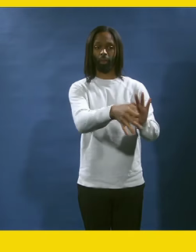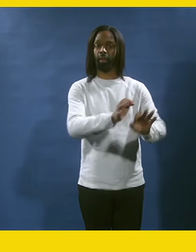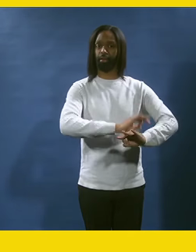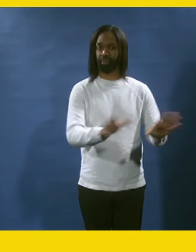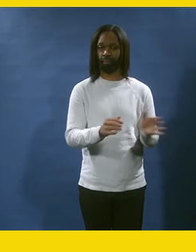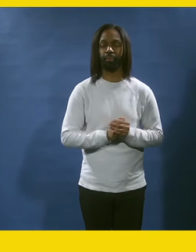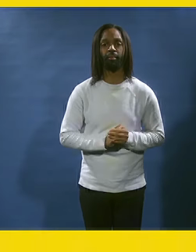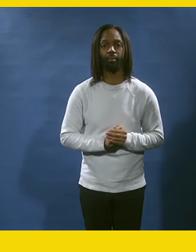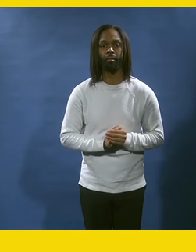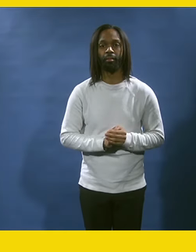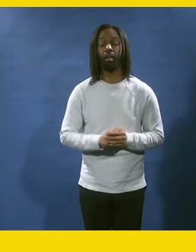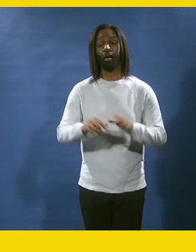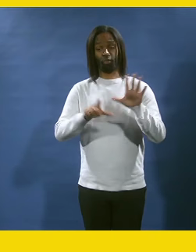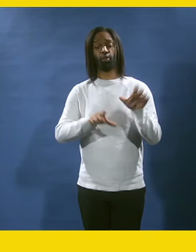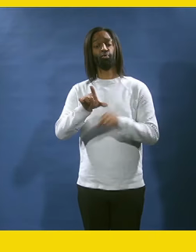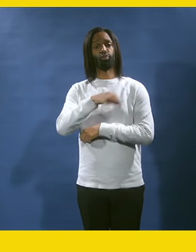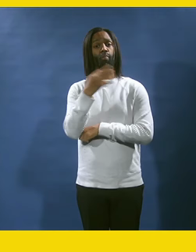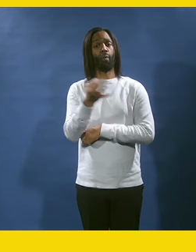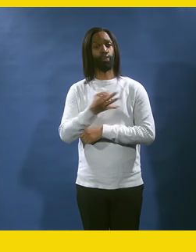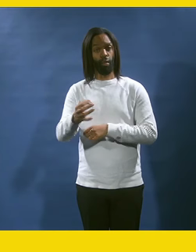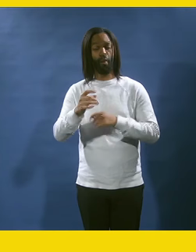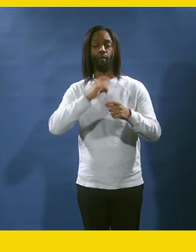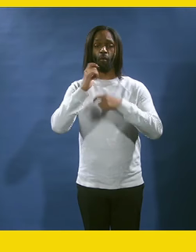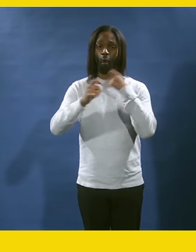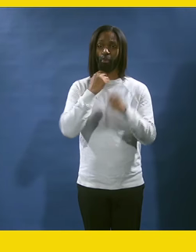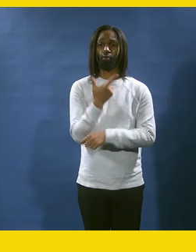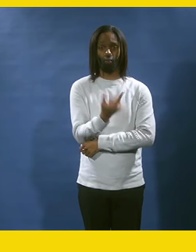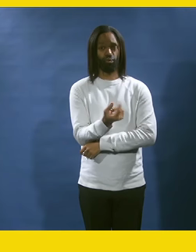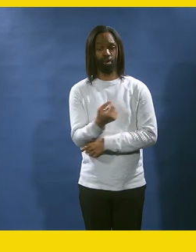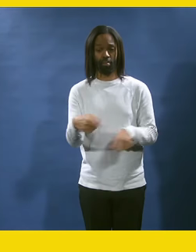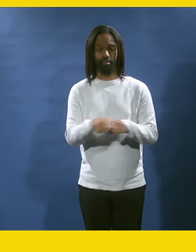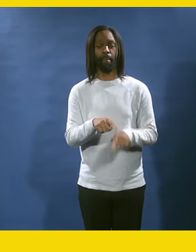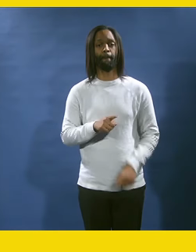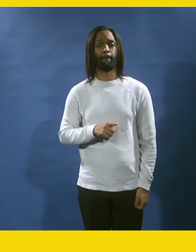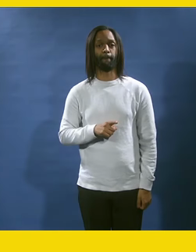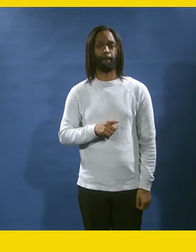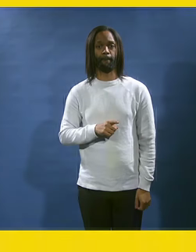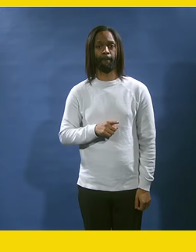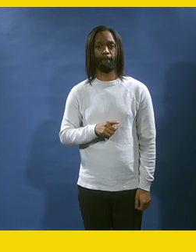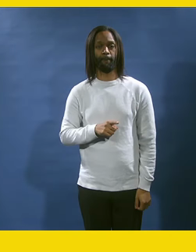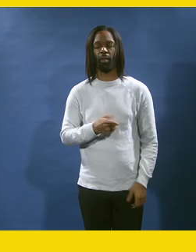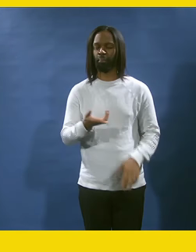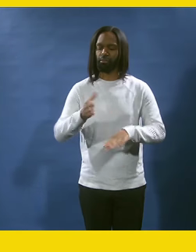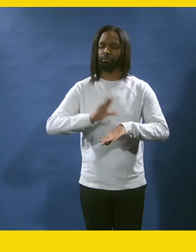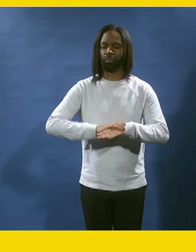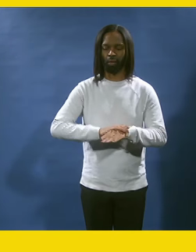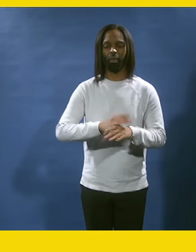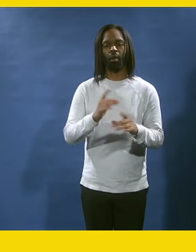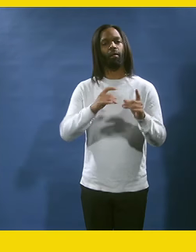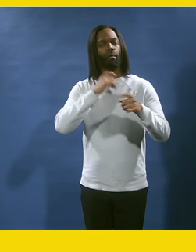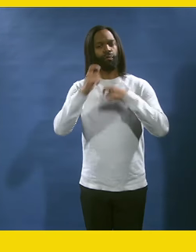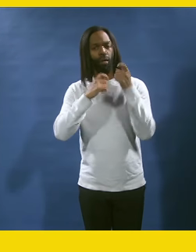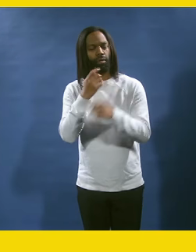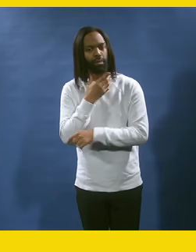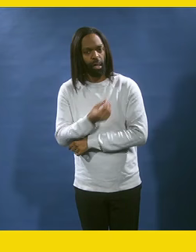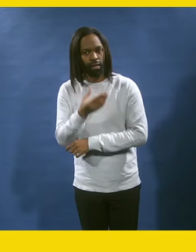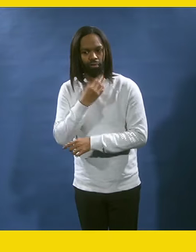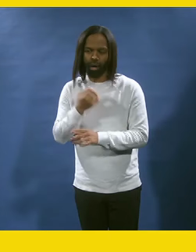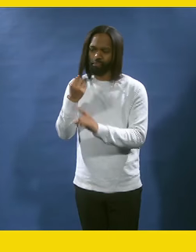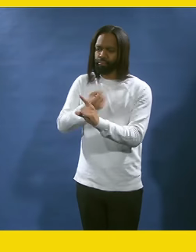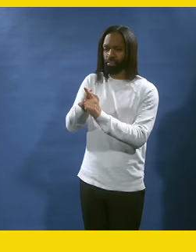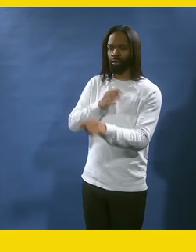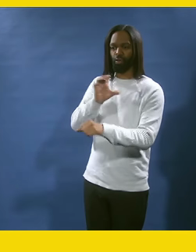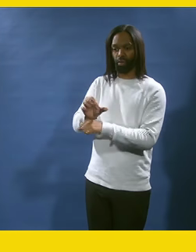72% des affaires de violence conjugale. Or, lutter contre les violences sexuelles, c'est d'abord